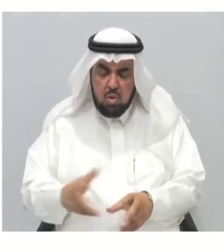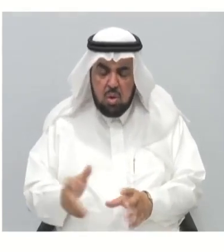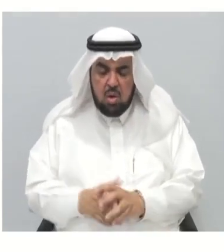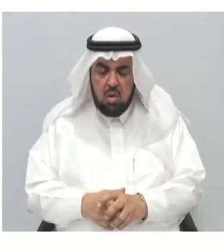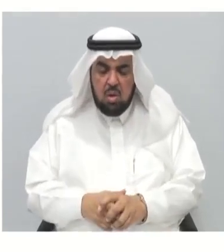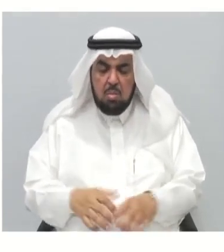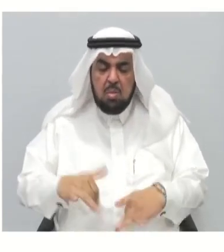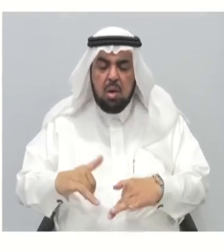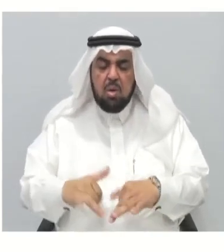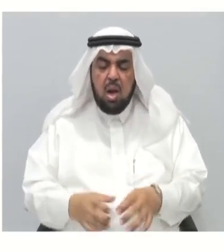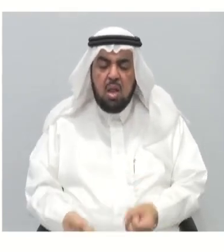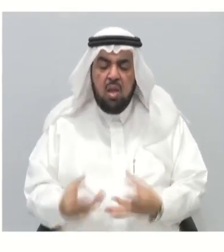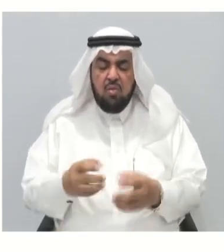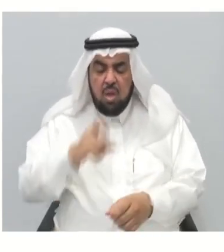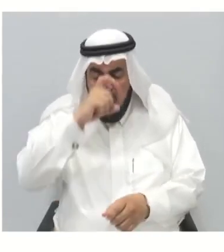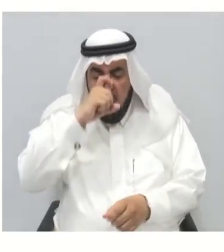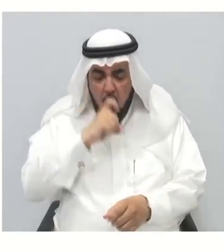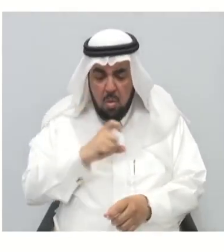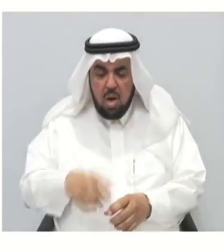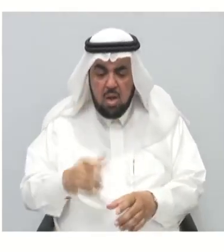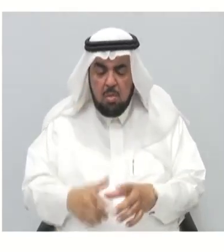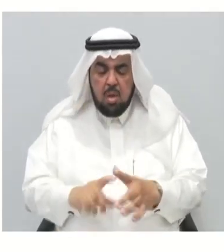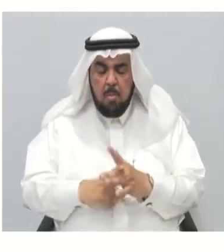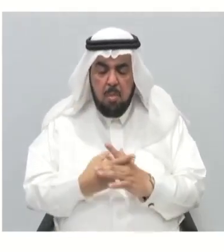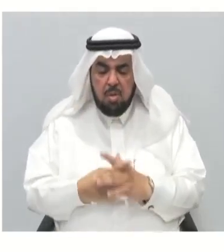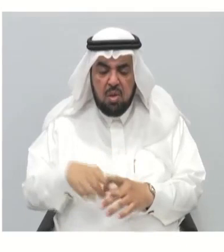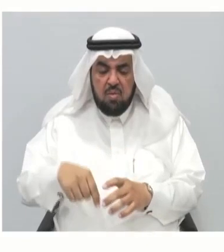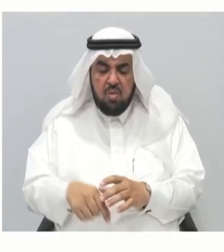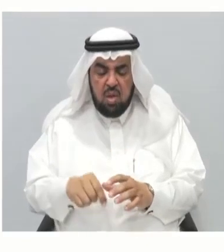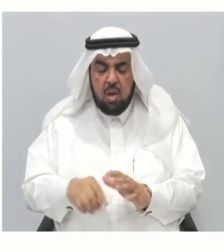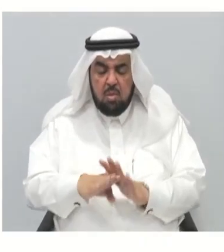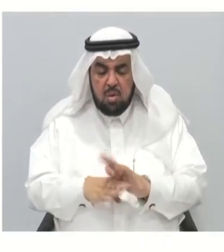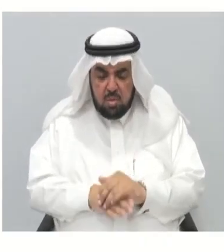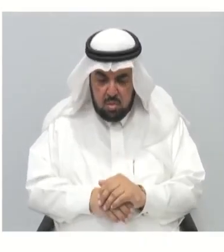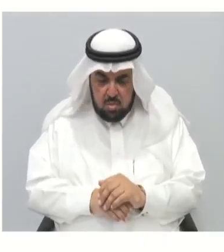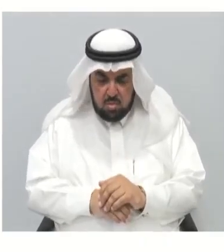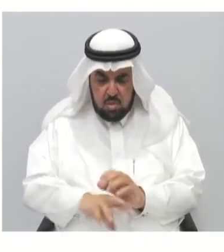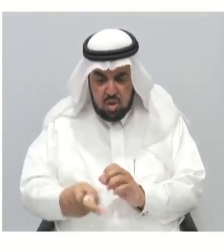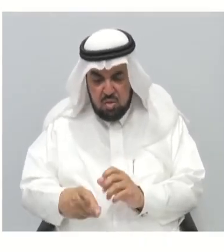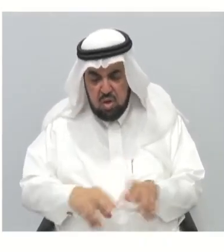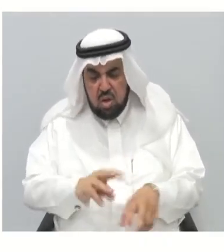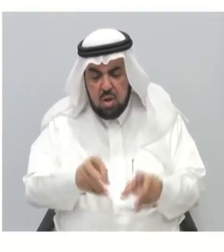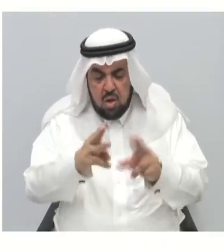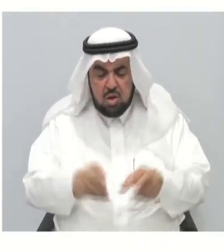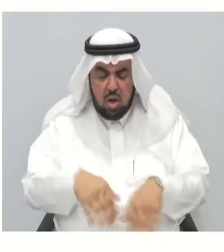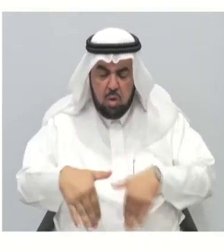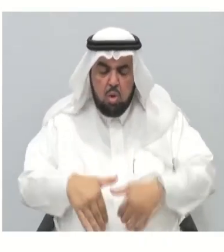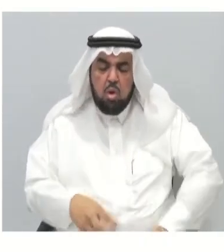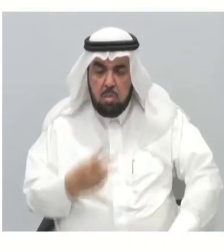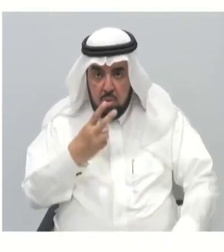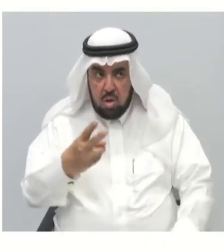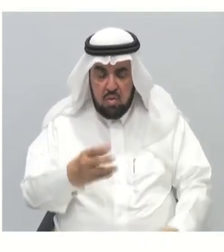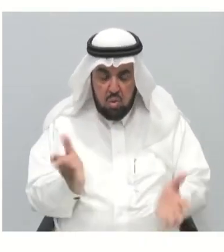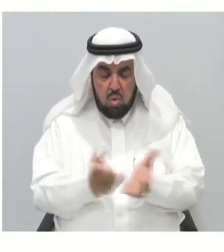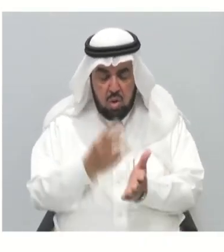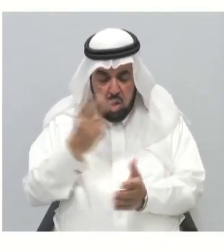وذلك من خلال تنفيذ الاوامر التي تم برمجتها بها طبعا تختلف اشكال الروبوتات مثل ما راينا في